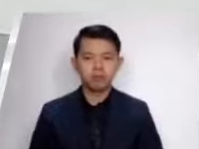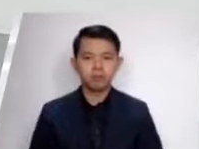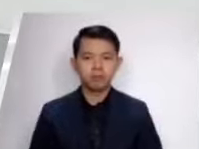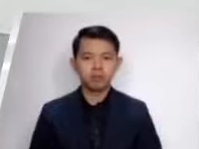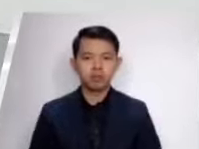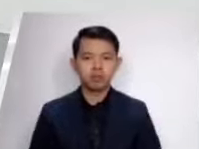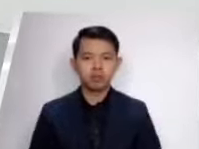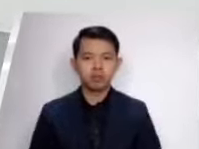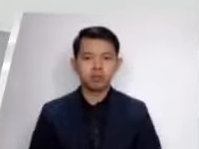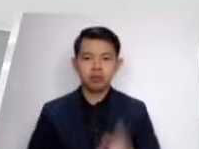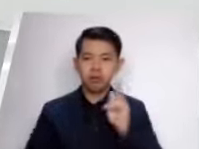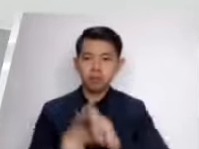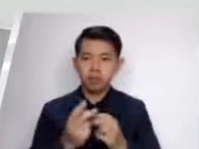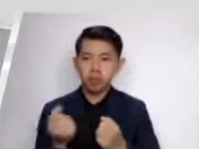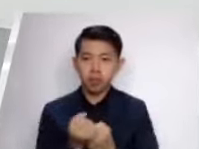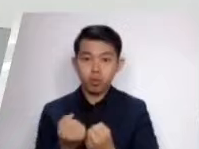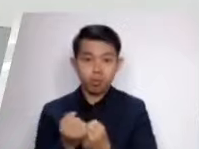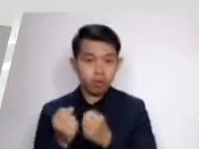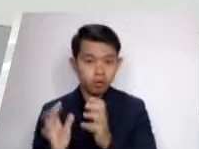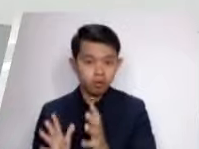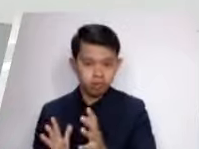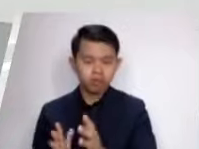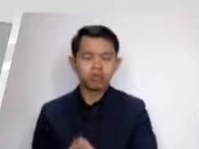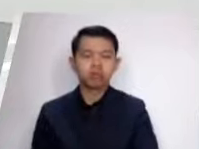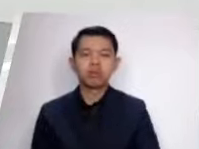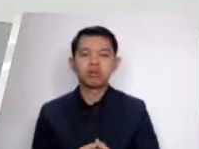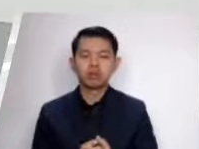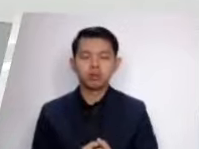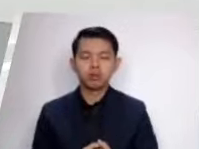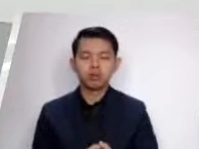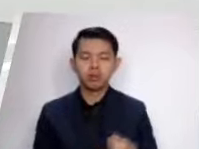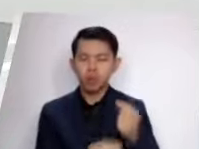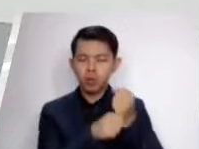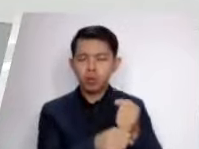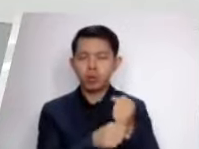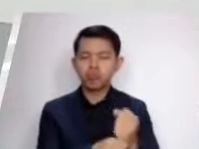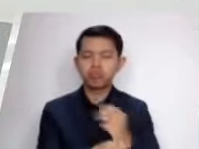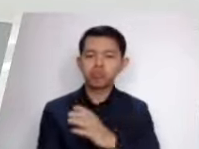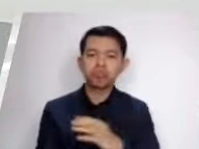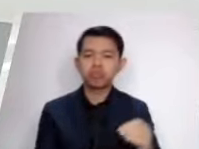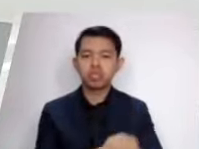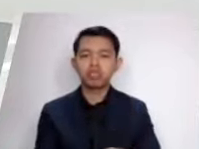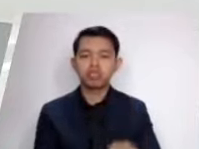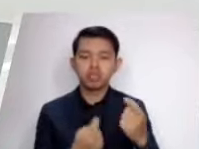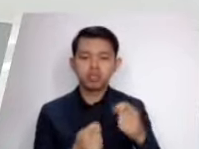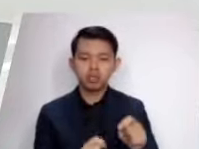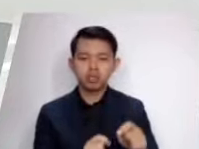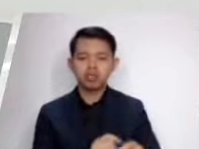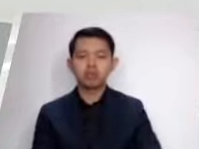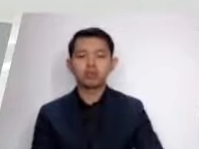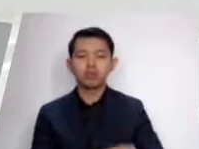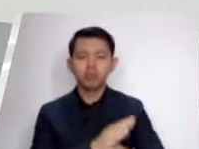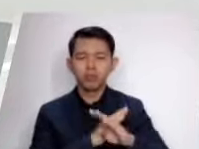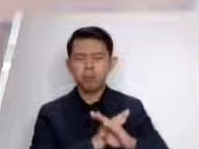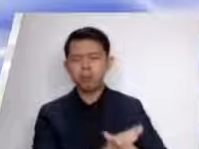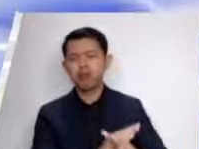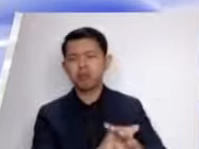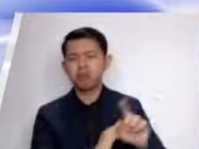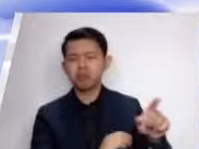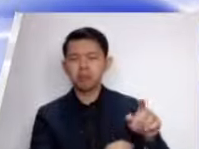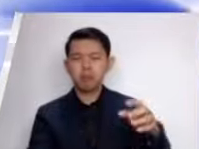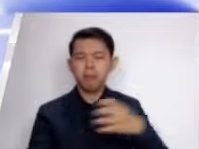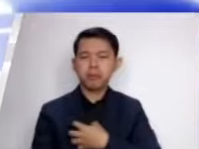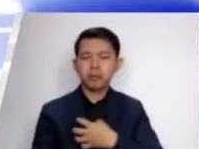taga-suporta niya sa Davao City ang mga otoridad. May ulat on the spot si Argel Relator ng GMA Regional TV 1, Mindanao. Argel!